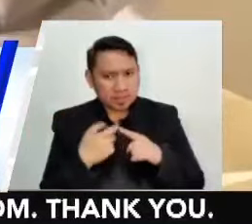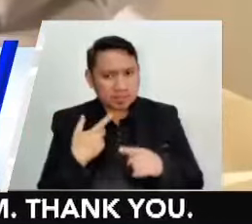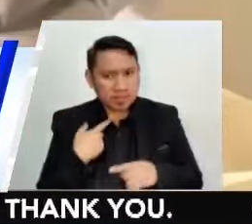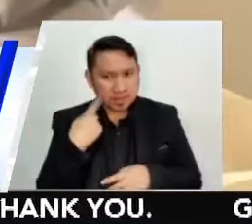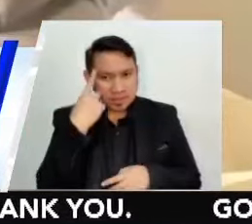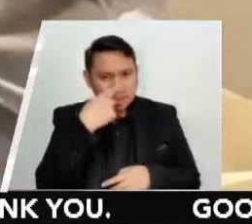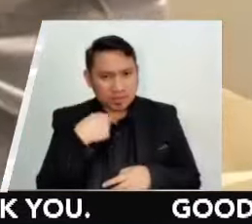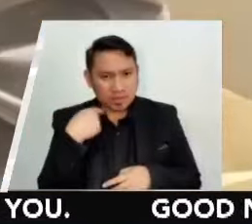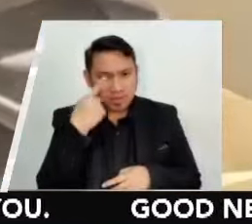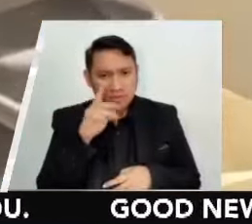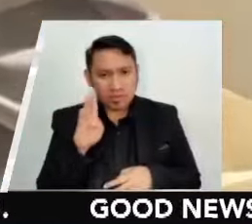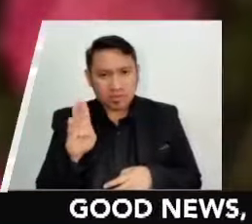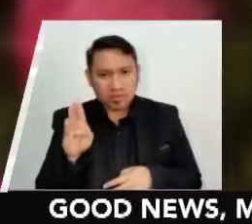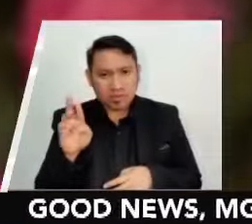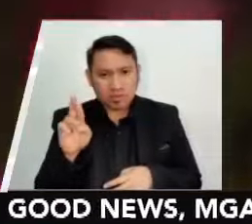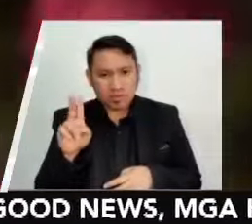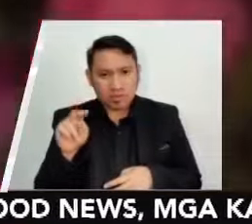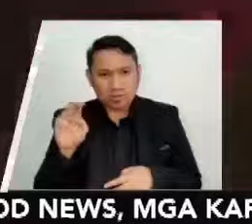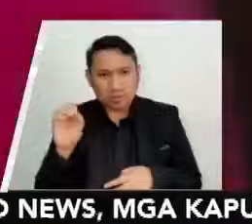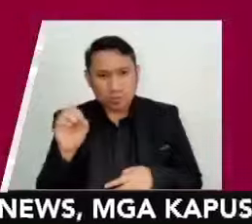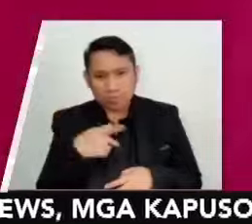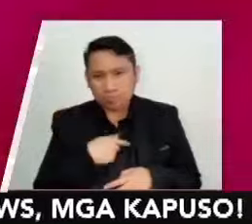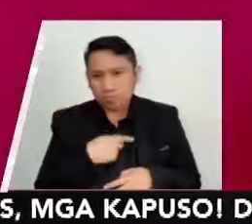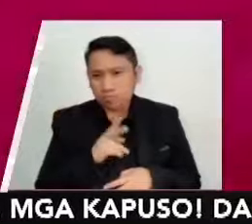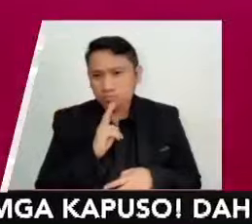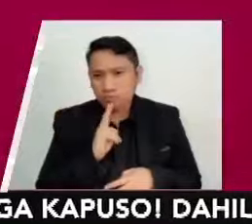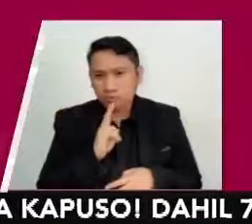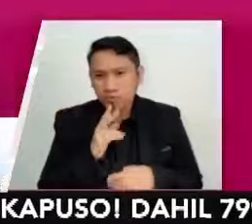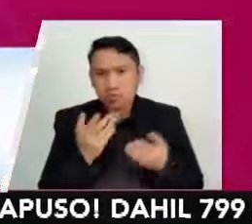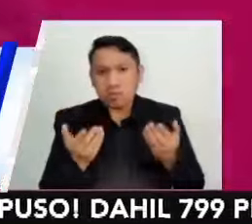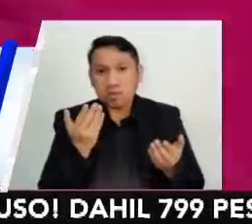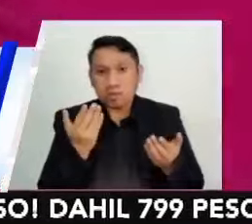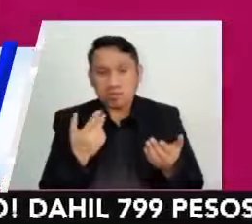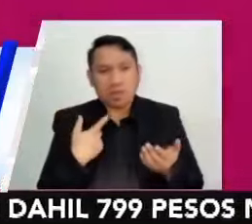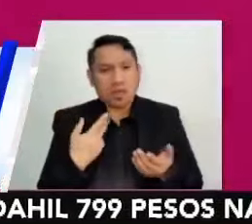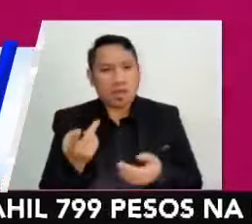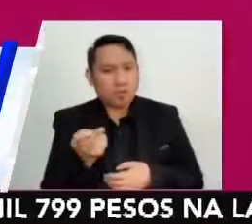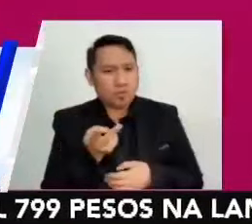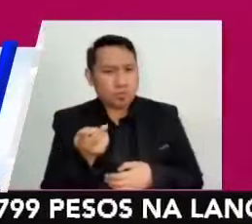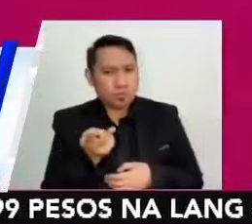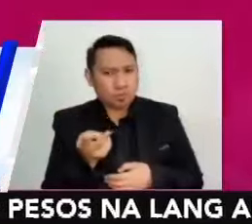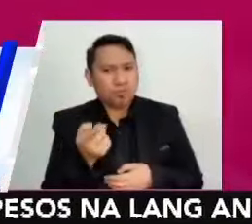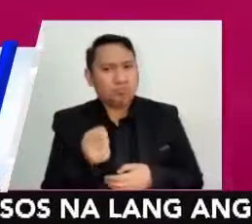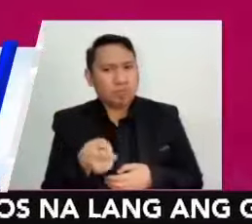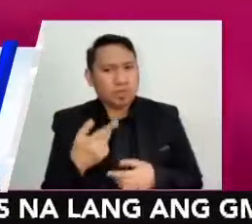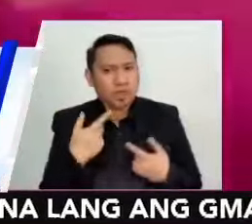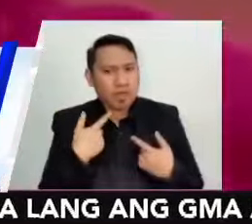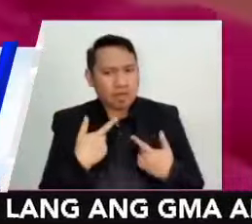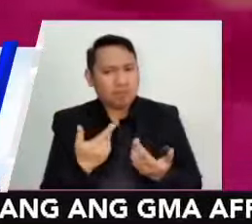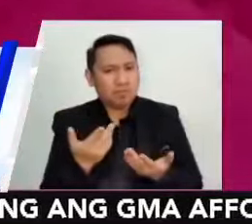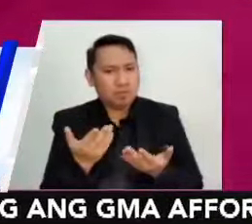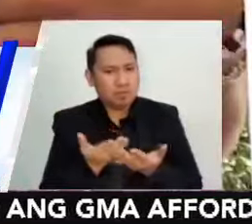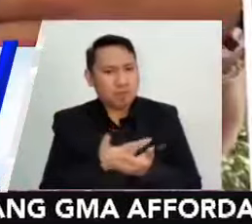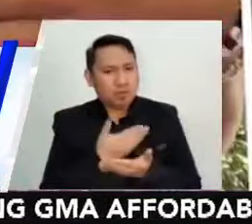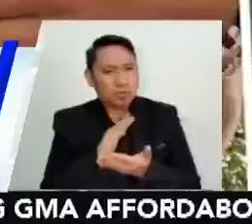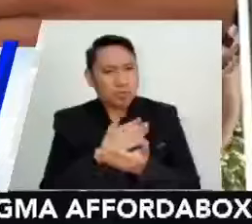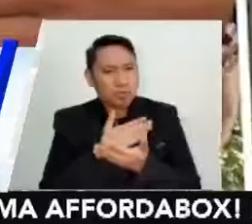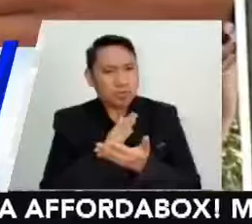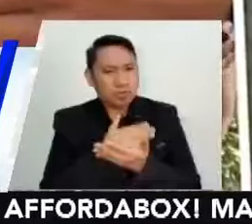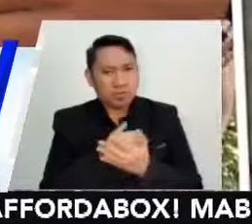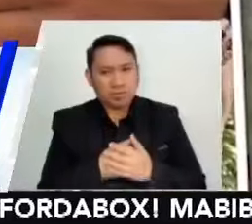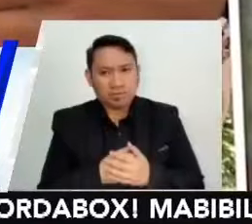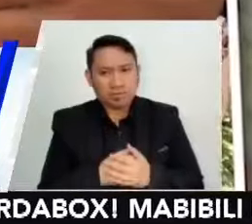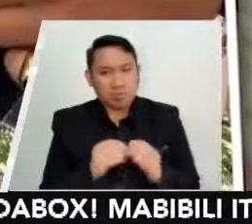Mars. Hinala ng netizens, hint yan ang collab ng dalawa para sa upcoming album ni Lady Gaga. Lalo pang uminit ang usap-usapan